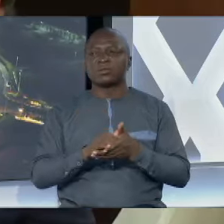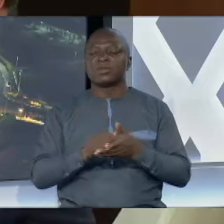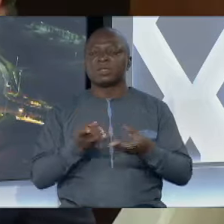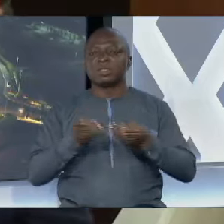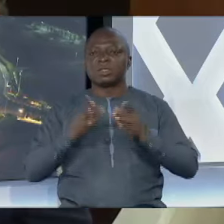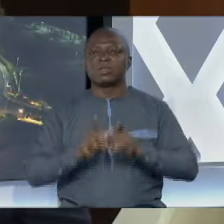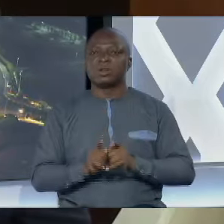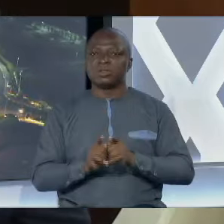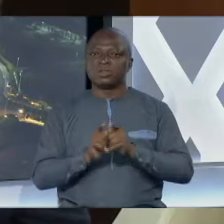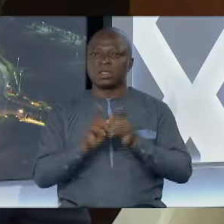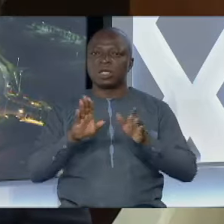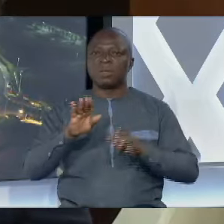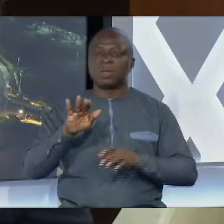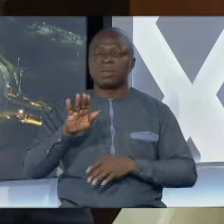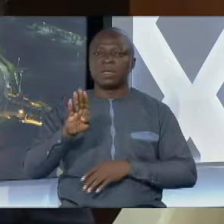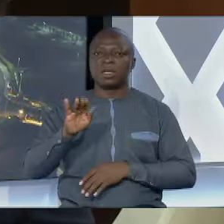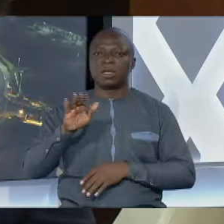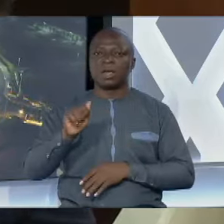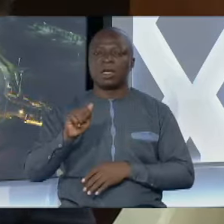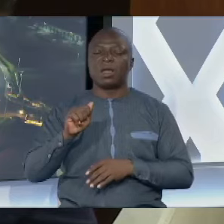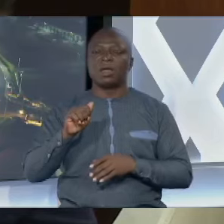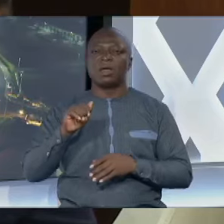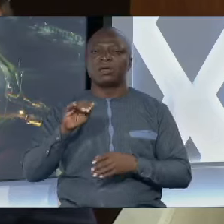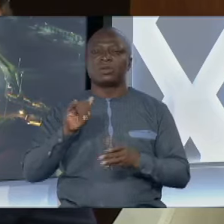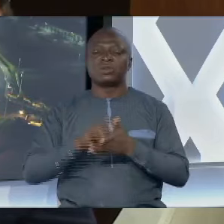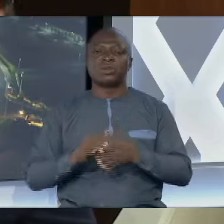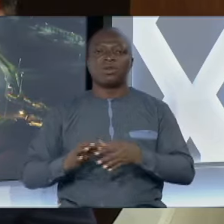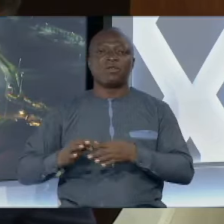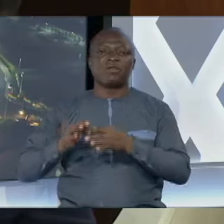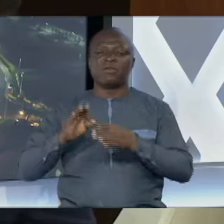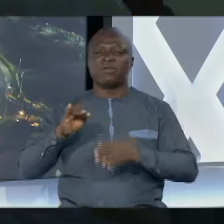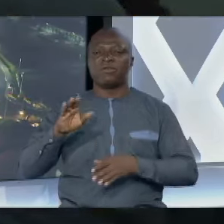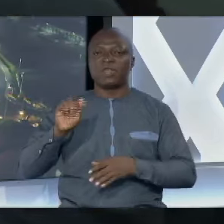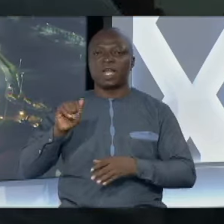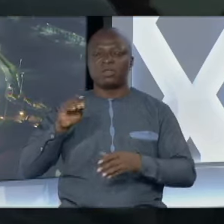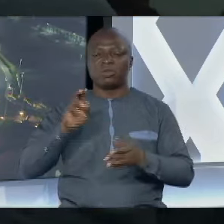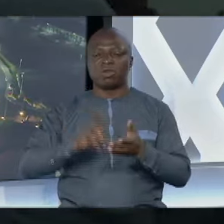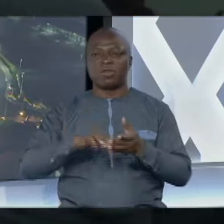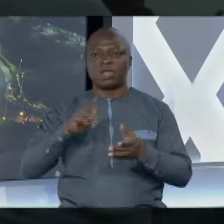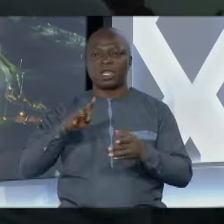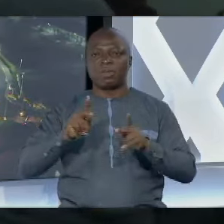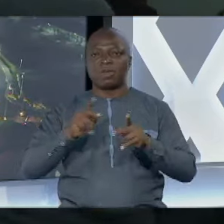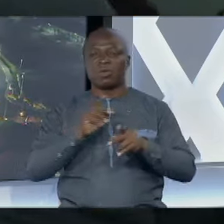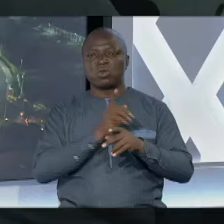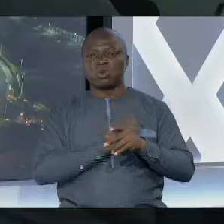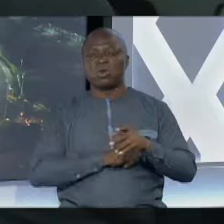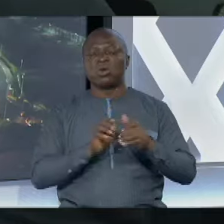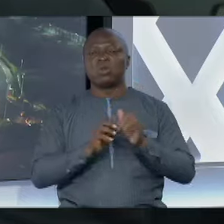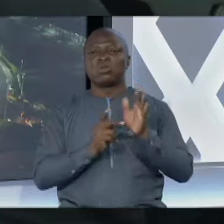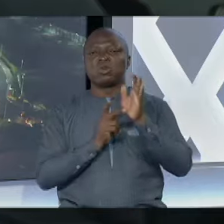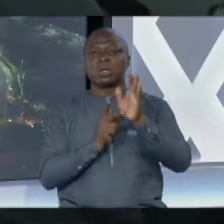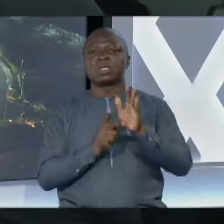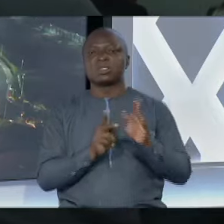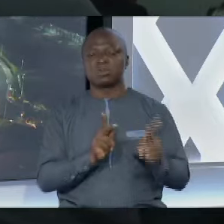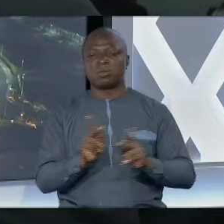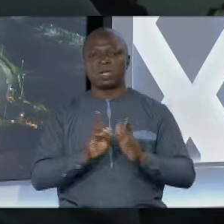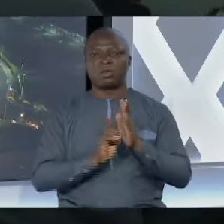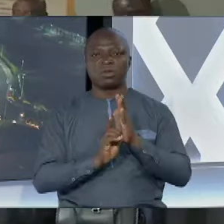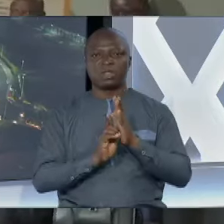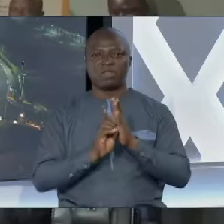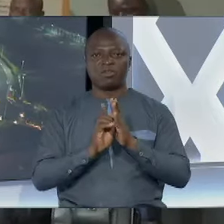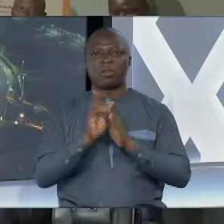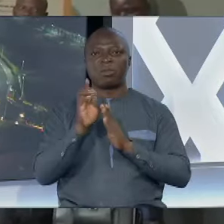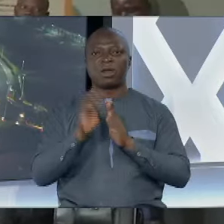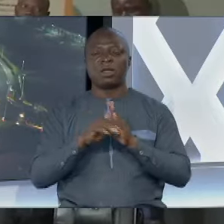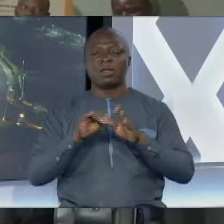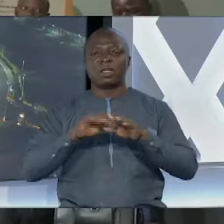directeur général de la BIA, le FIAD 2024 a permis au Togo de présenter son plan de développement